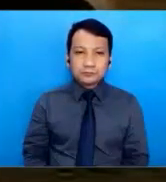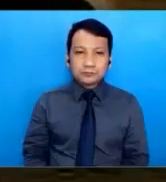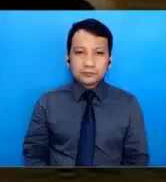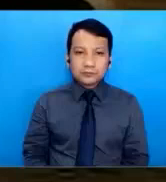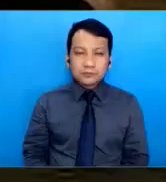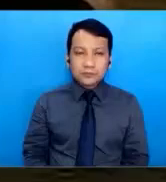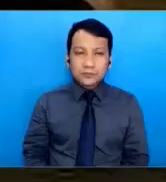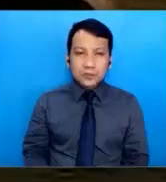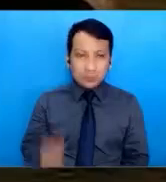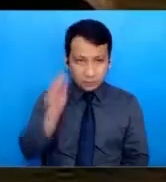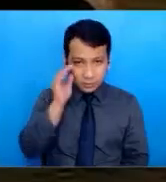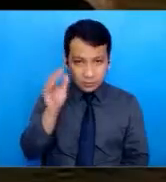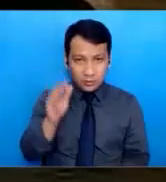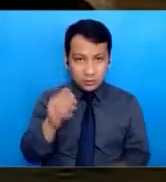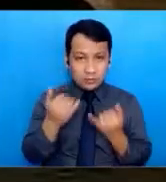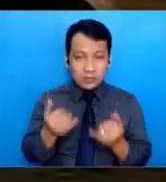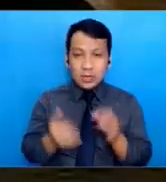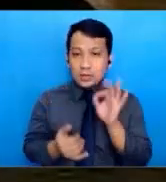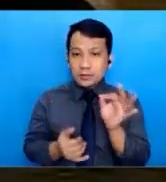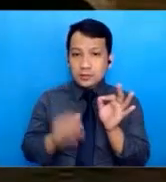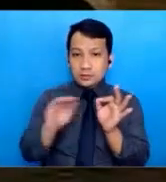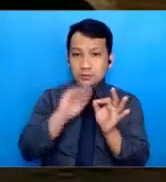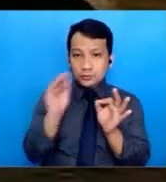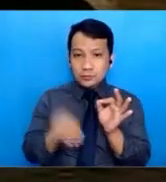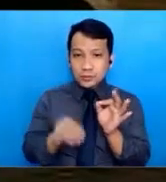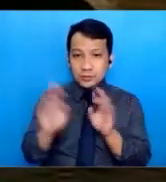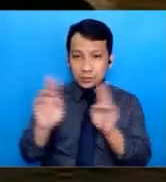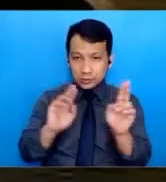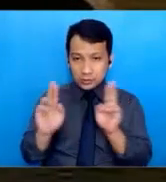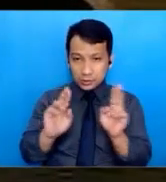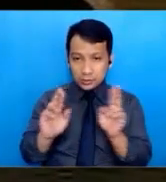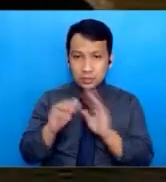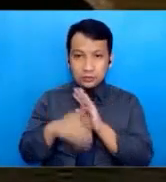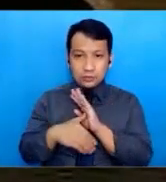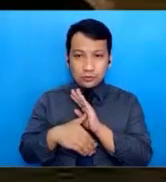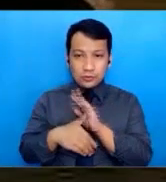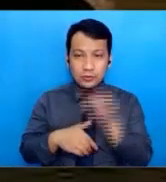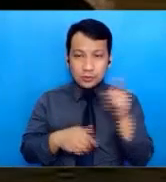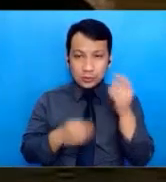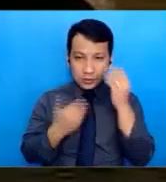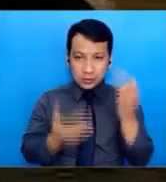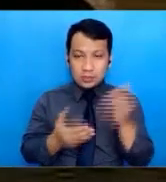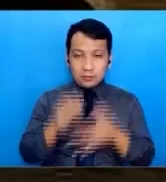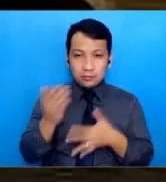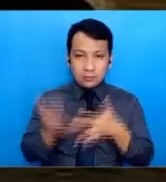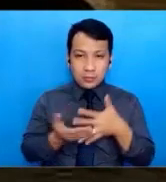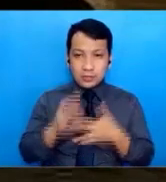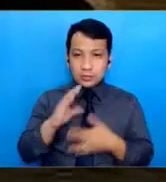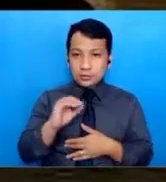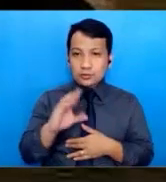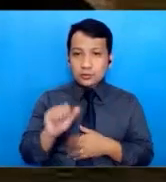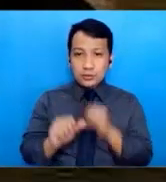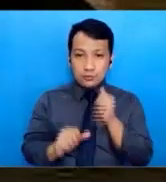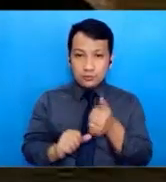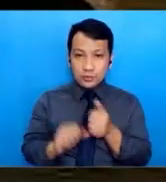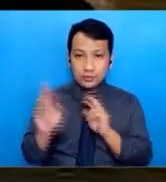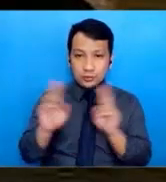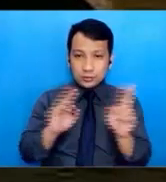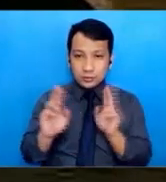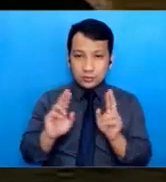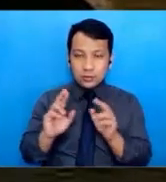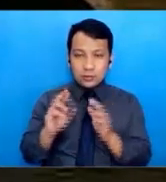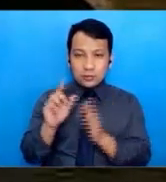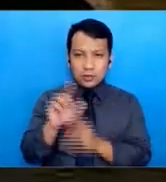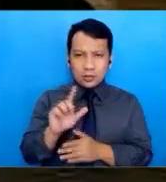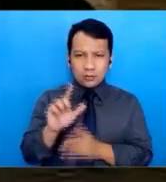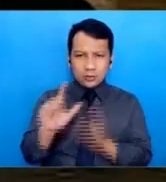Cheryl, sa ngayon daw ay 90% ng ready ang COMELEC para nga sa filing ng COC bukas. Meron pa raw kasi mga inaayos sa mga logistics gaya ng